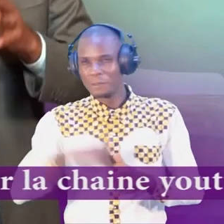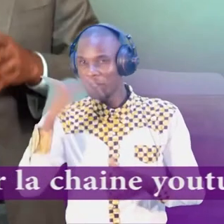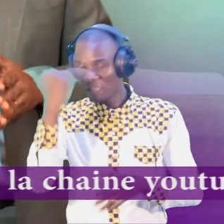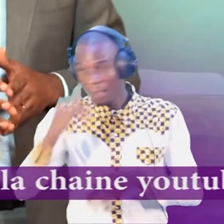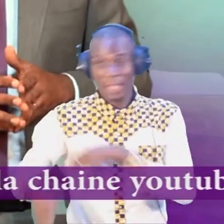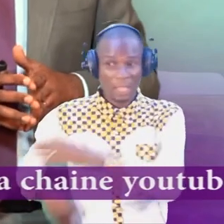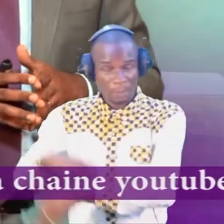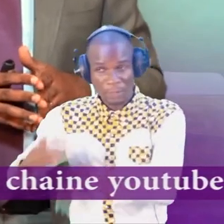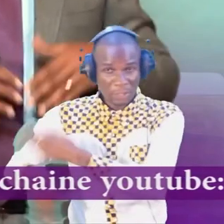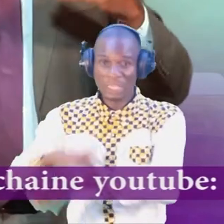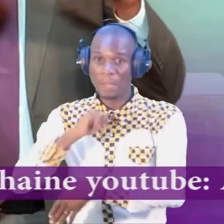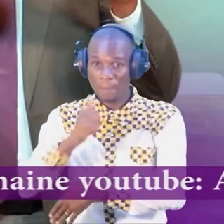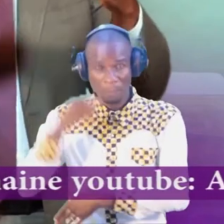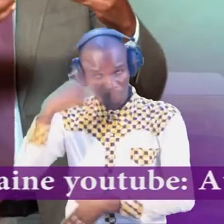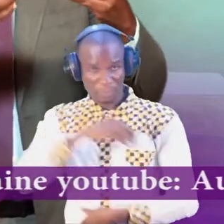mengine,